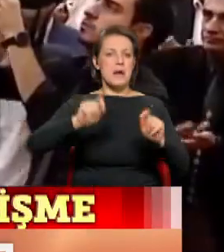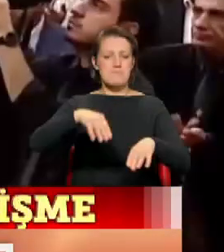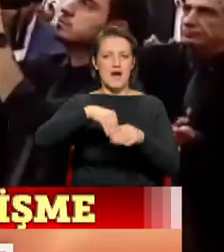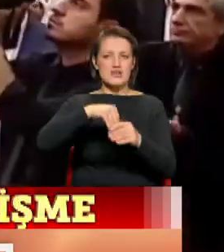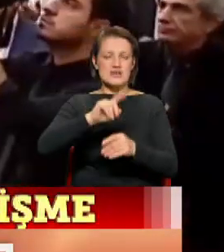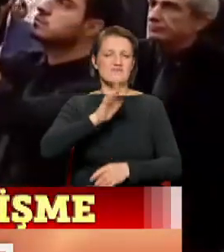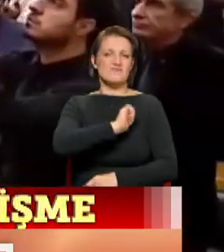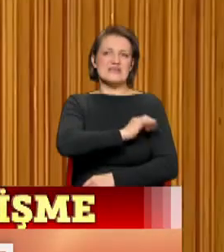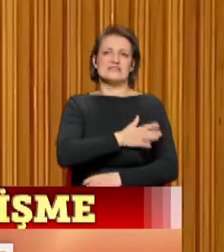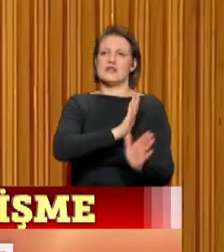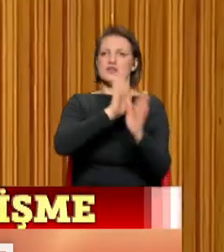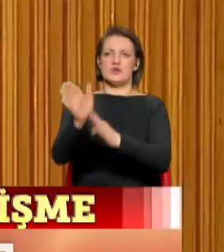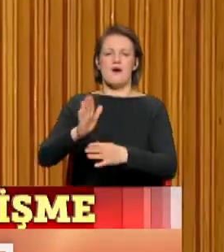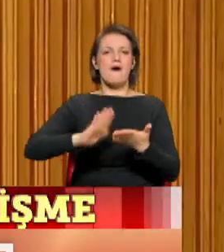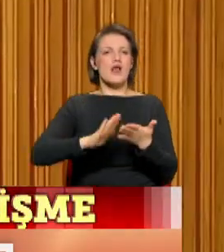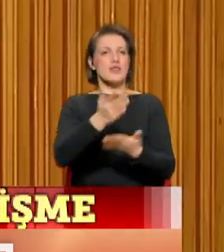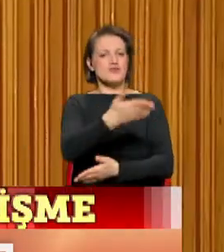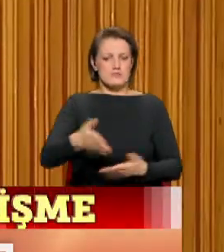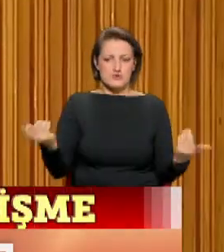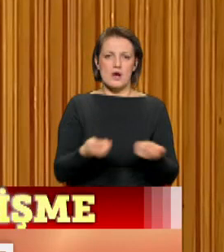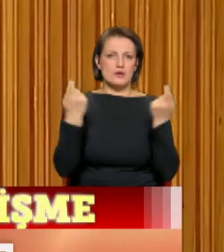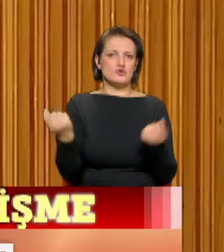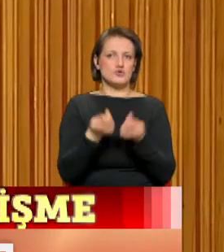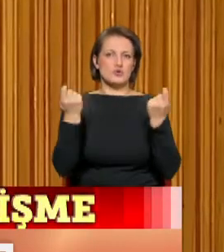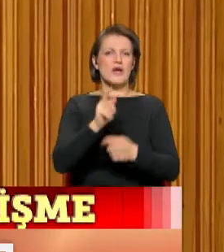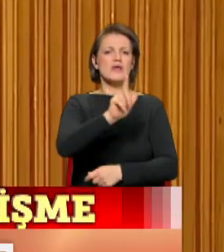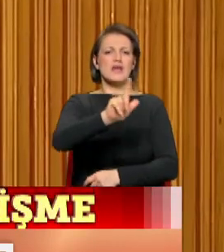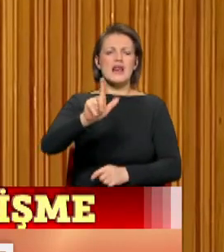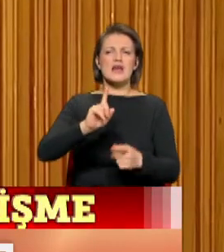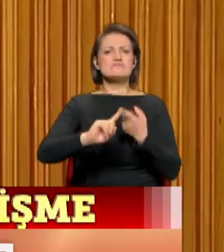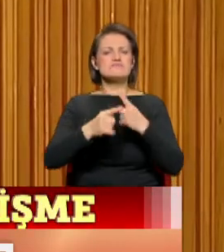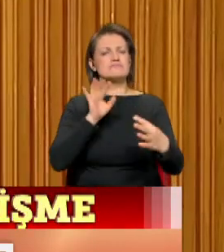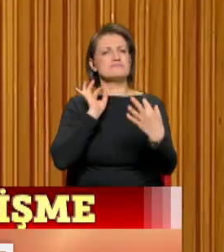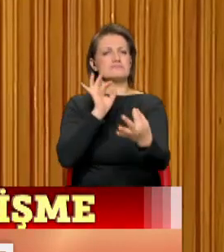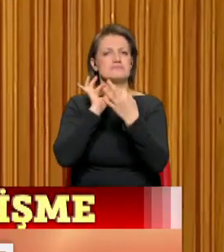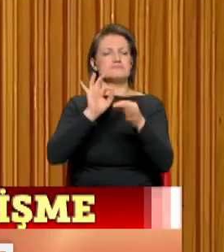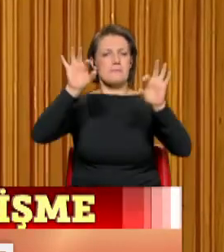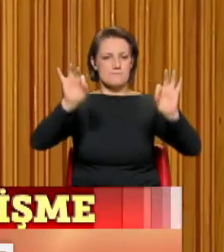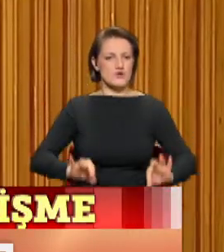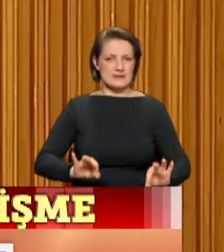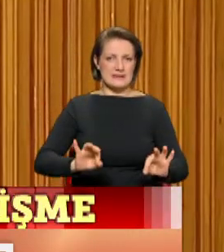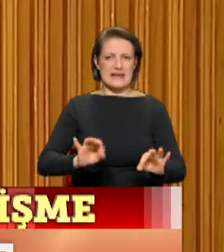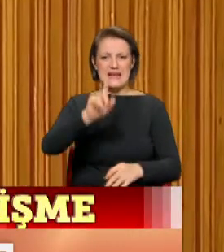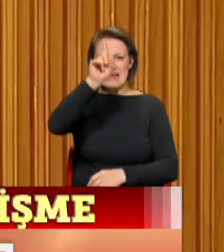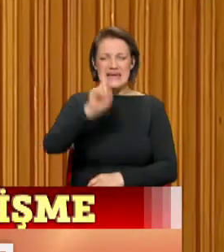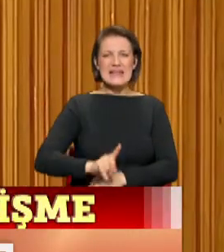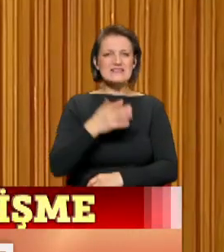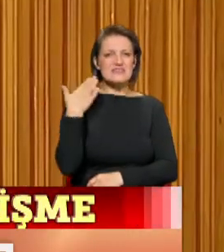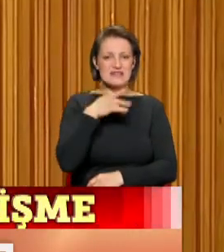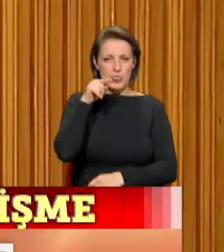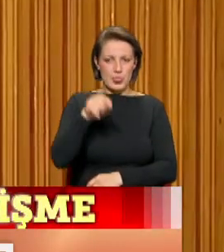amacıyla Filistin'e gidecek. Arkadaşlarımız çalışıyor. Gerekli diplomatik girişimleri başlattılar. İlk